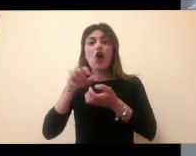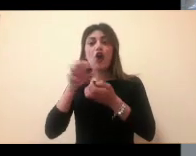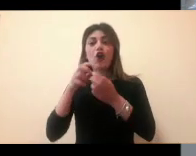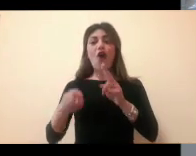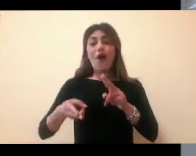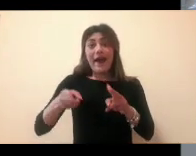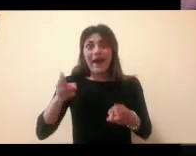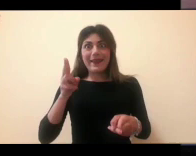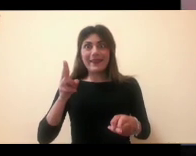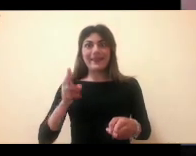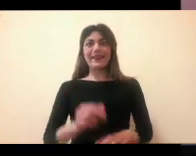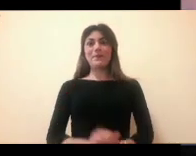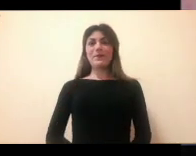golose.